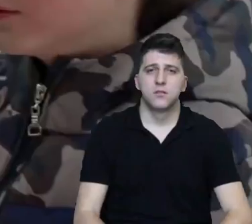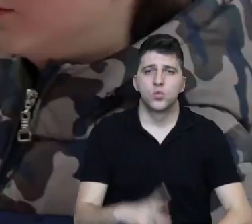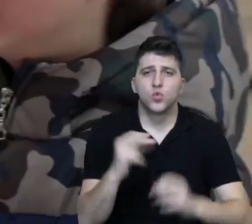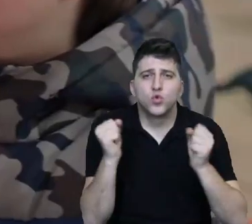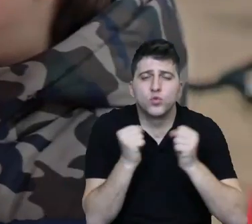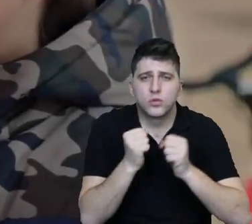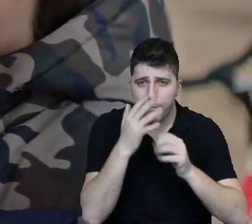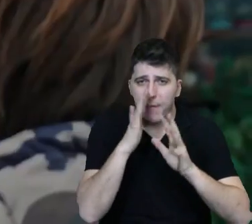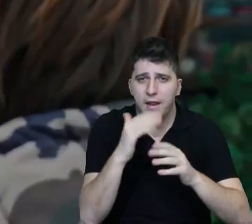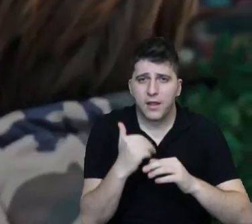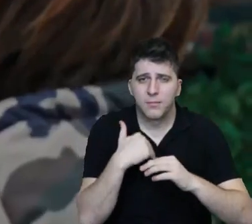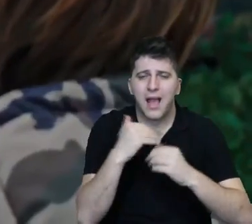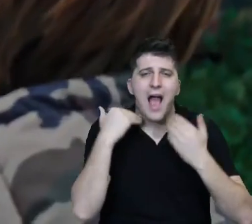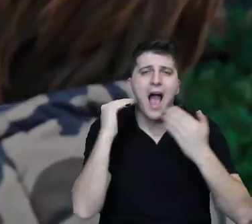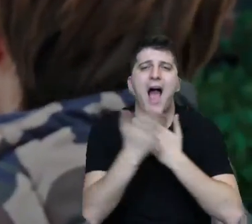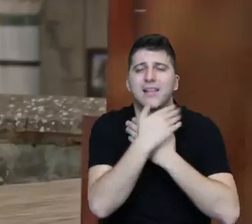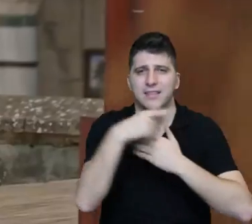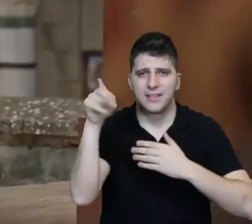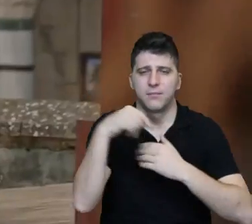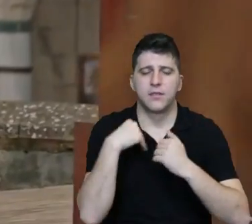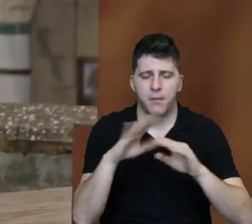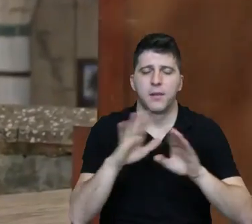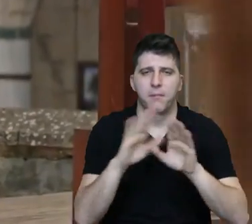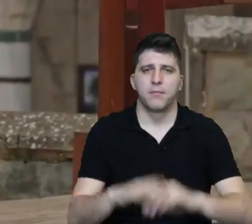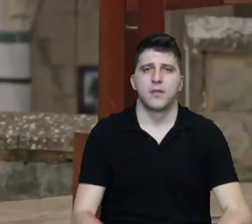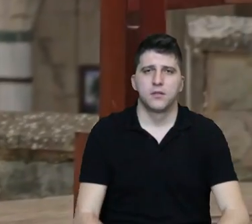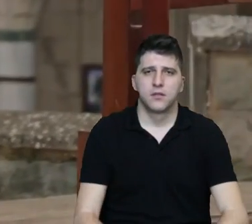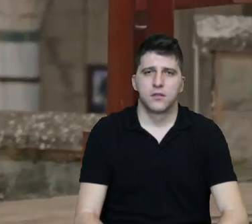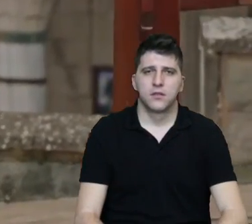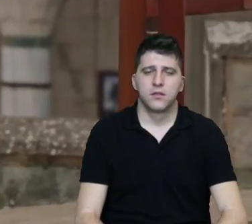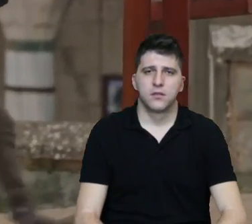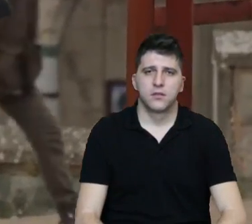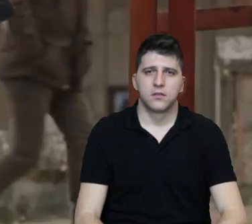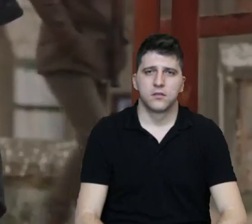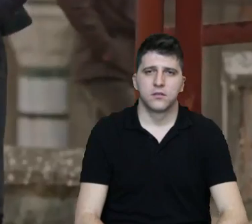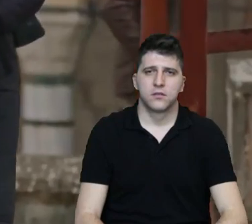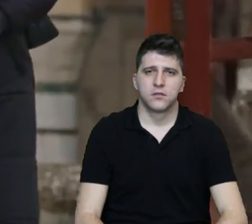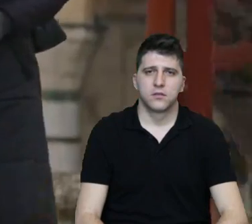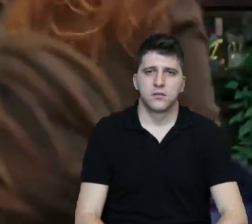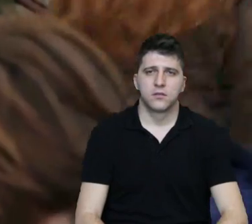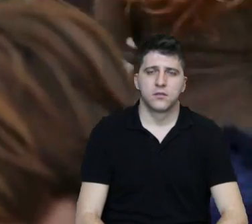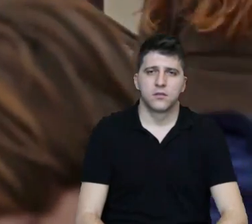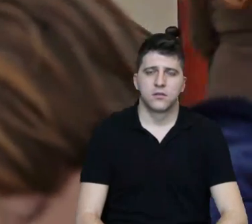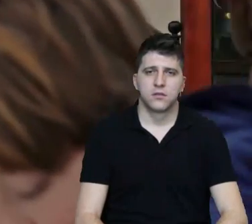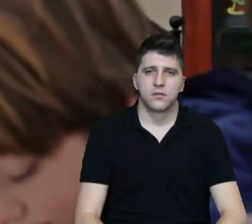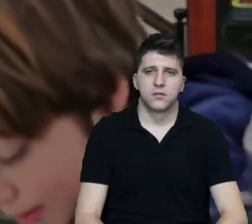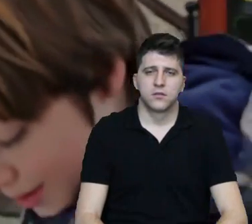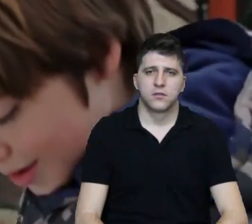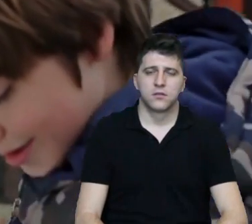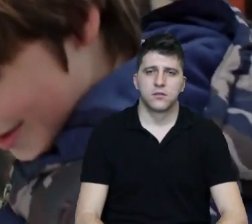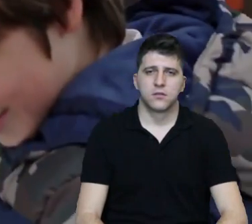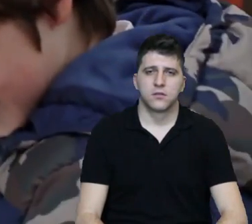çok üşümüşsün. Bekle burada, sana bir atkalık geliyorum, tamam mı? Alev konağın kapısına koşarken İbrahim'le Nalan karşıda belirdi.